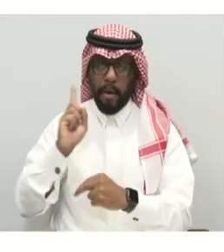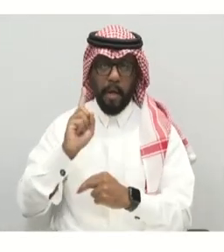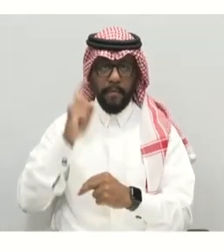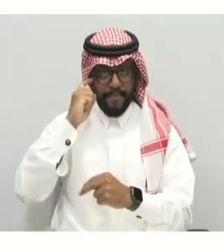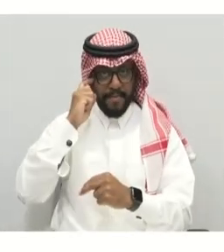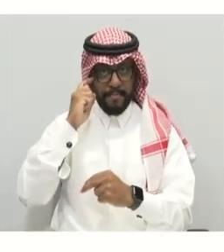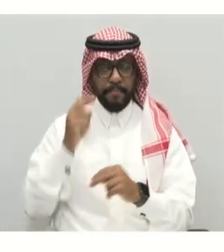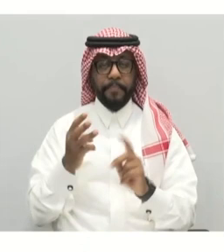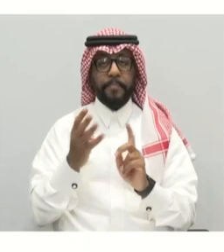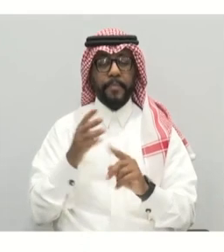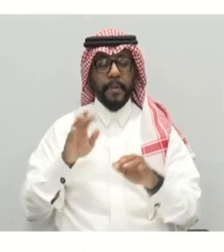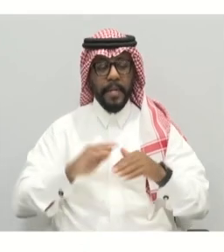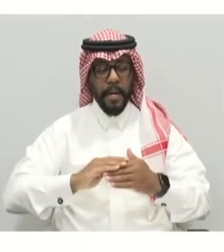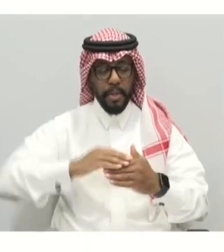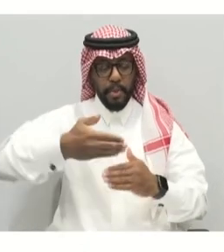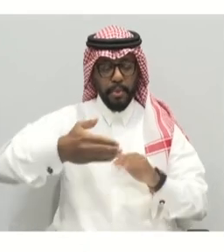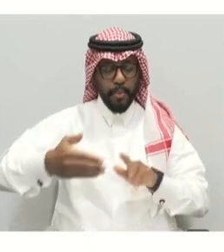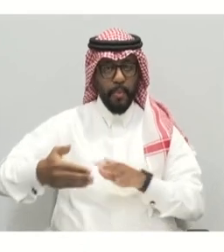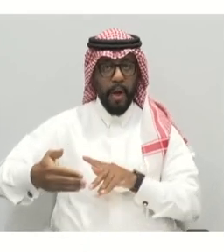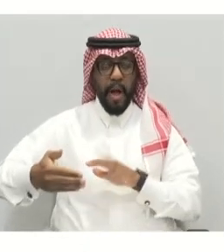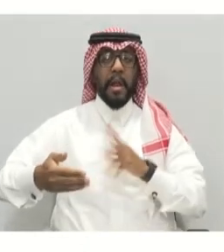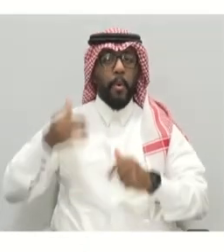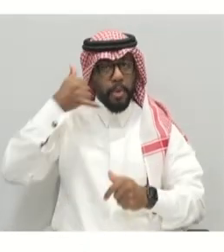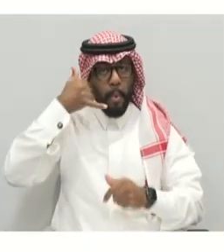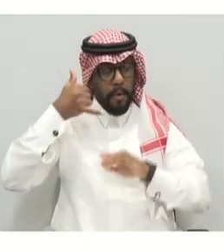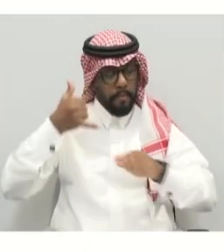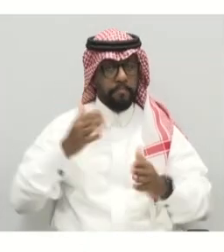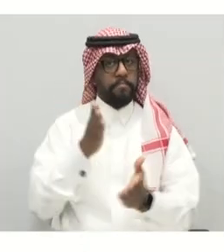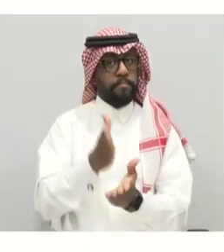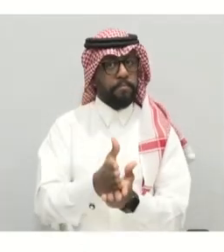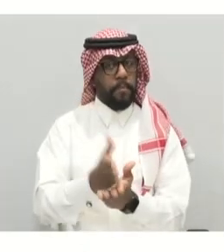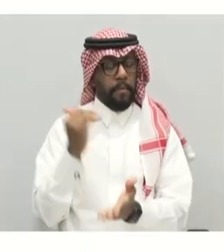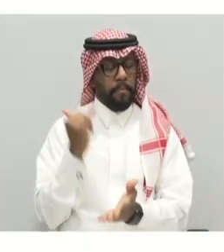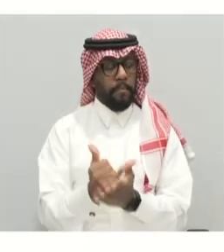استعمل الاجهزه الالكترونيه بمسؤوليه